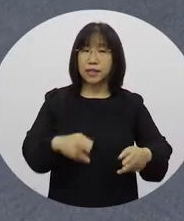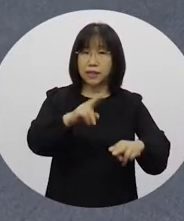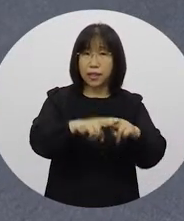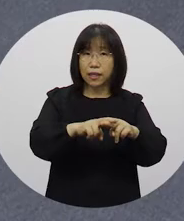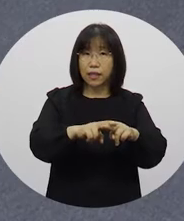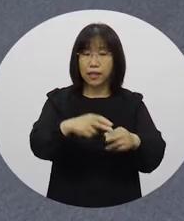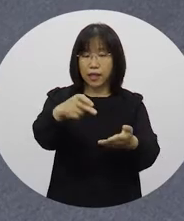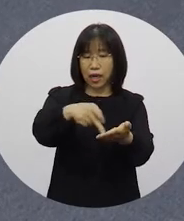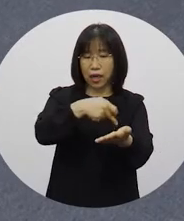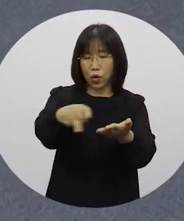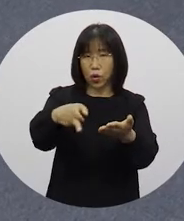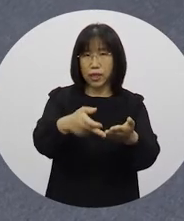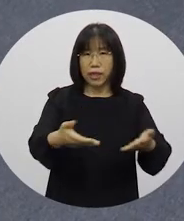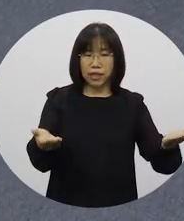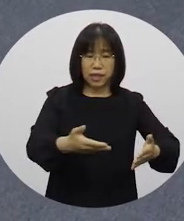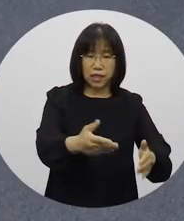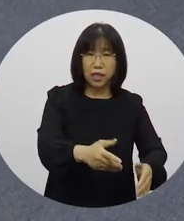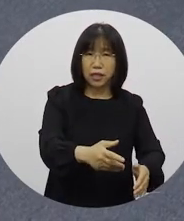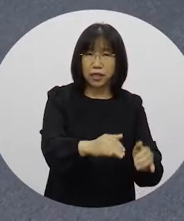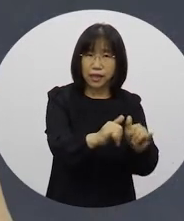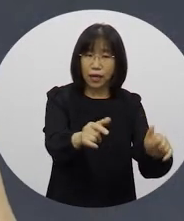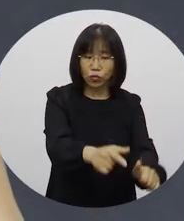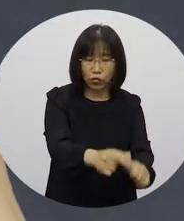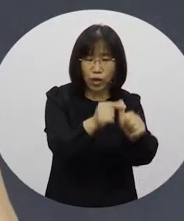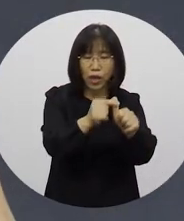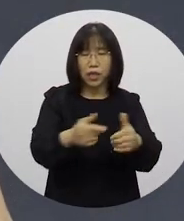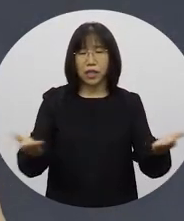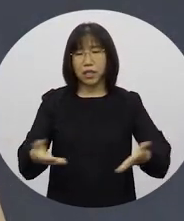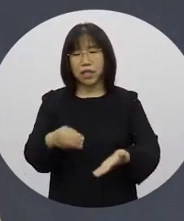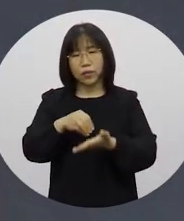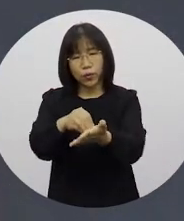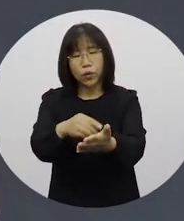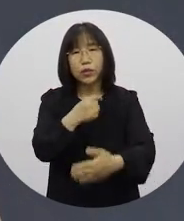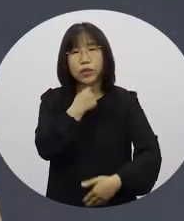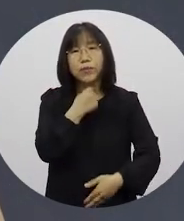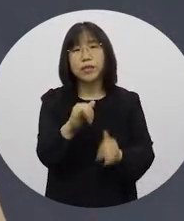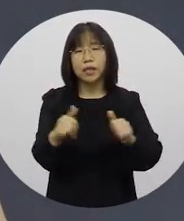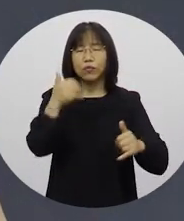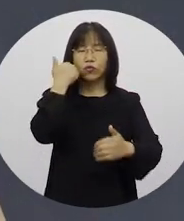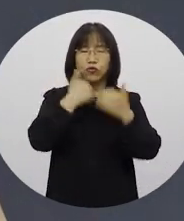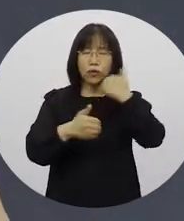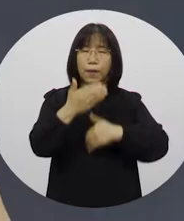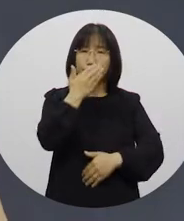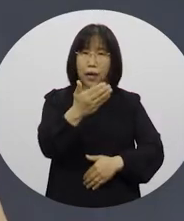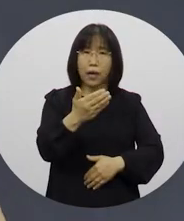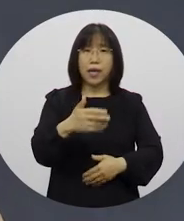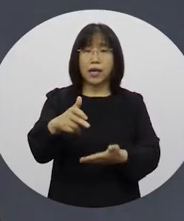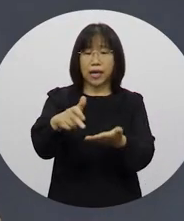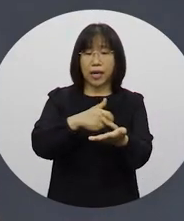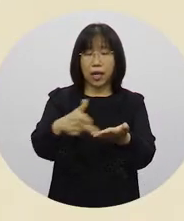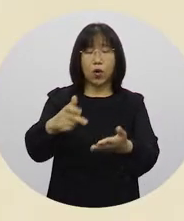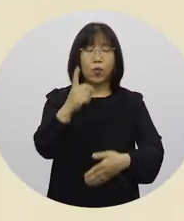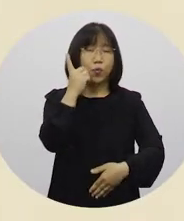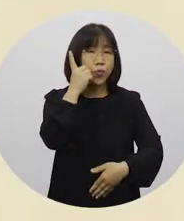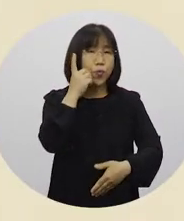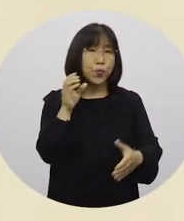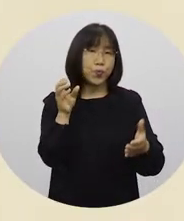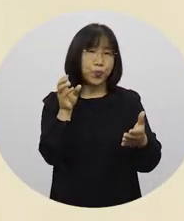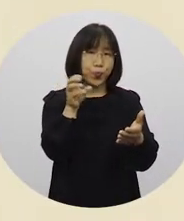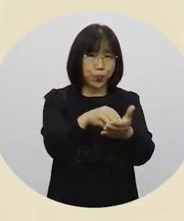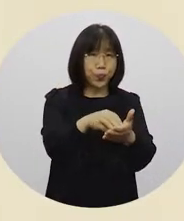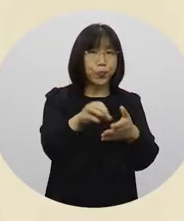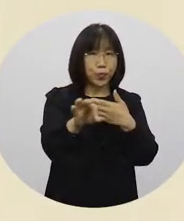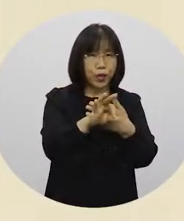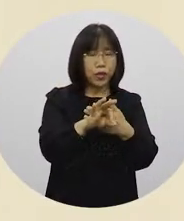카카오톡 채널은 구인업체 와 구직자 누구나 이용할 수 있으며 휴대전화의 카카오톡이 설치되어 있으면 회원